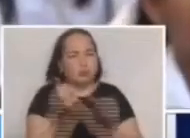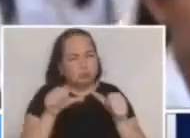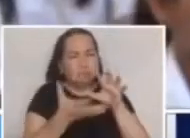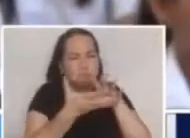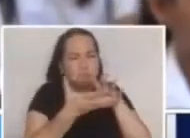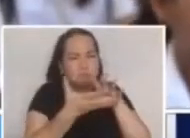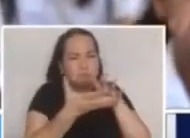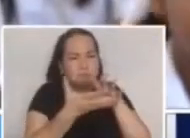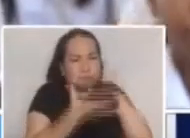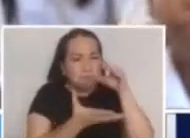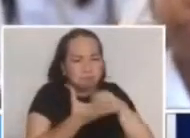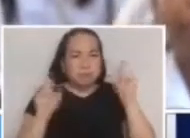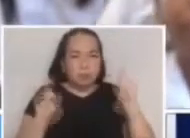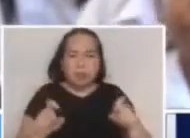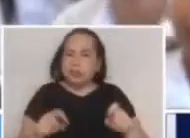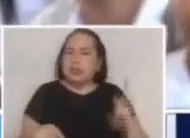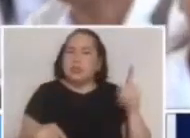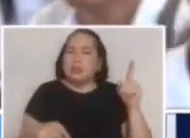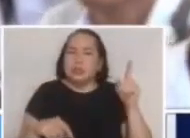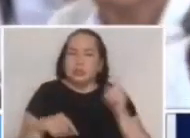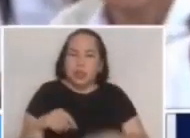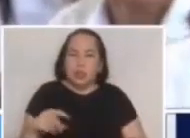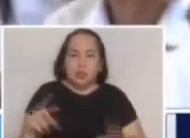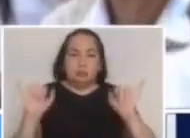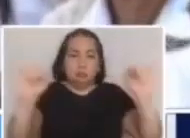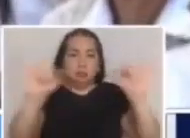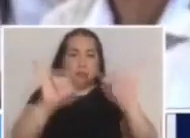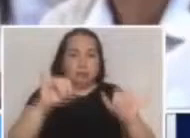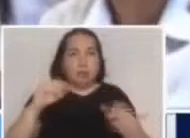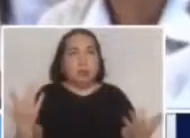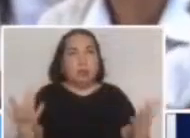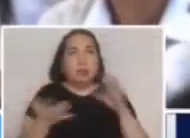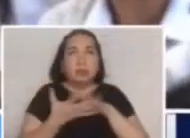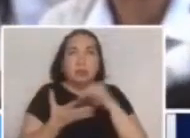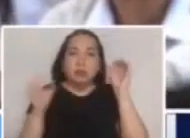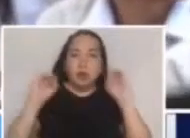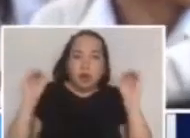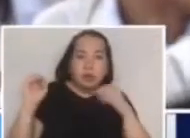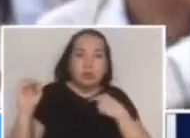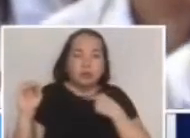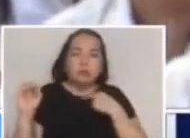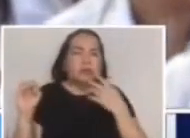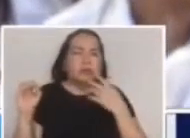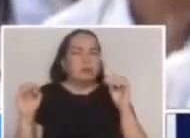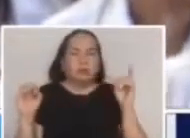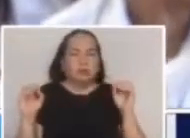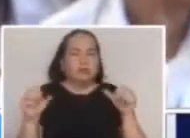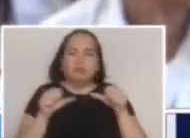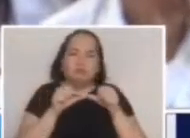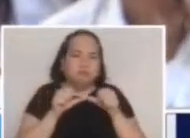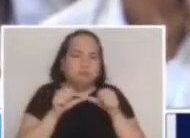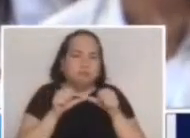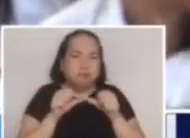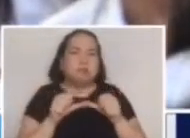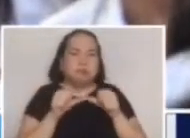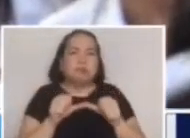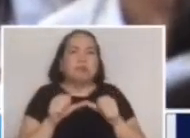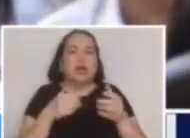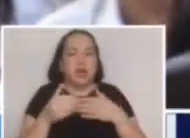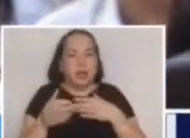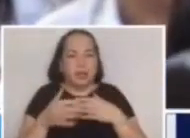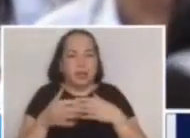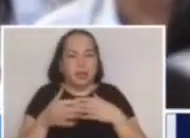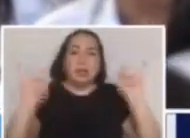saka napakalaking challenge para sa amin sa Department of Education dahil yung mga bagong pamamaraan sa pagturo